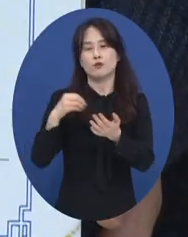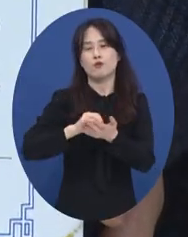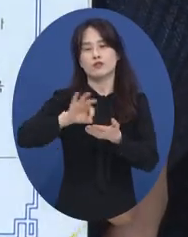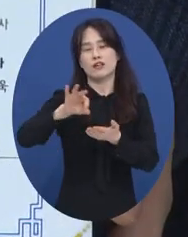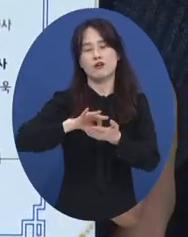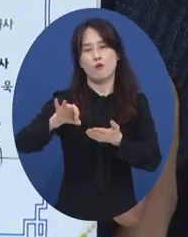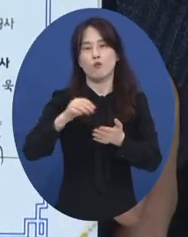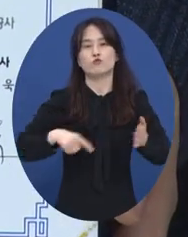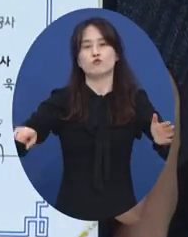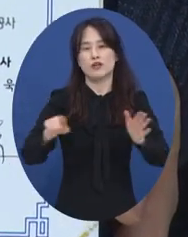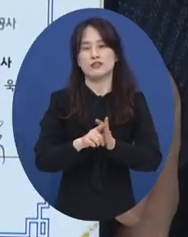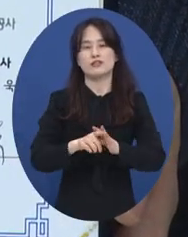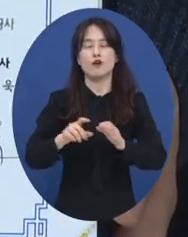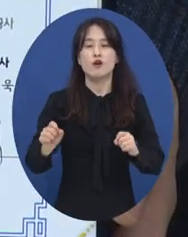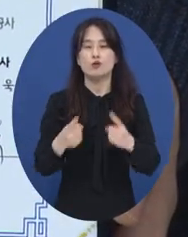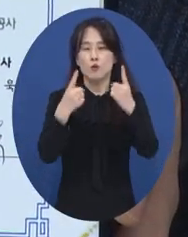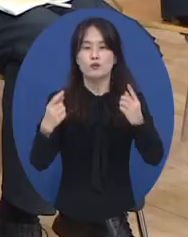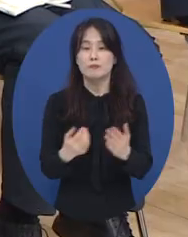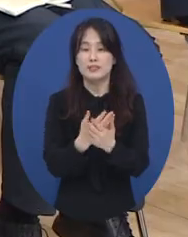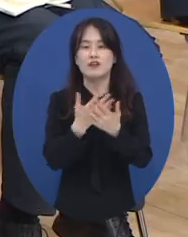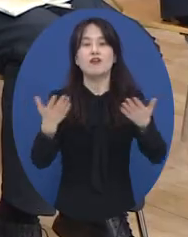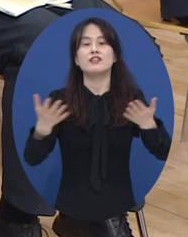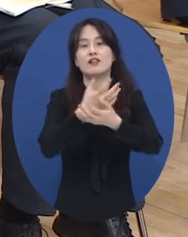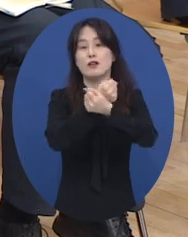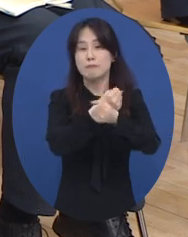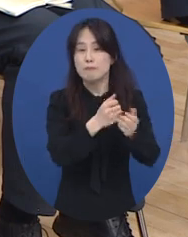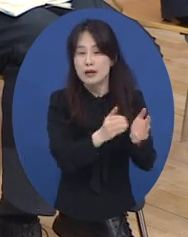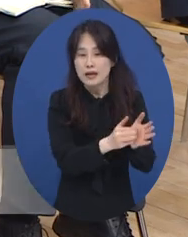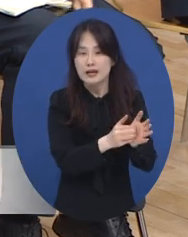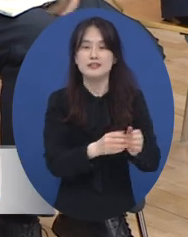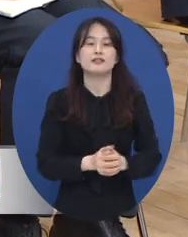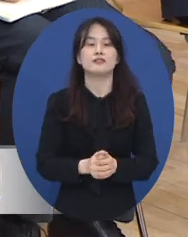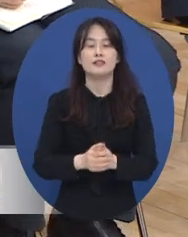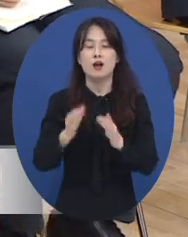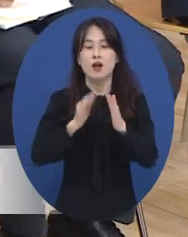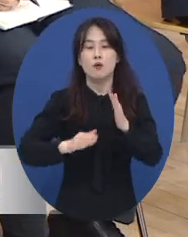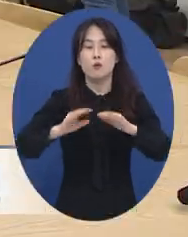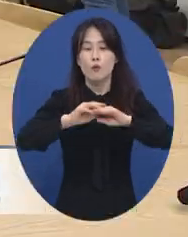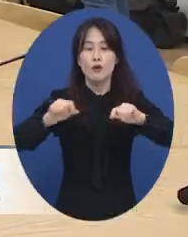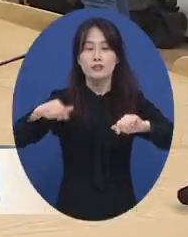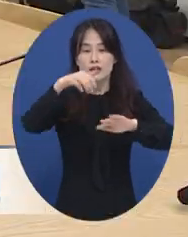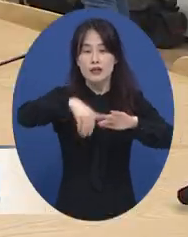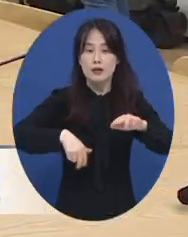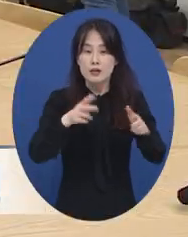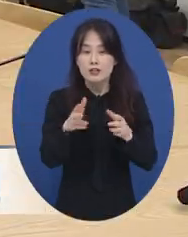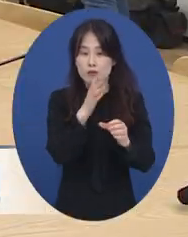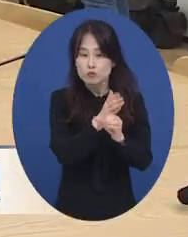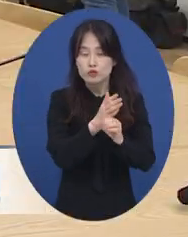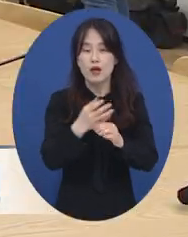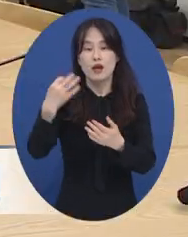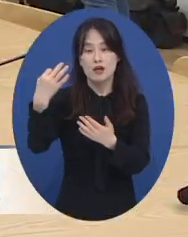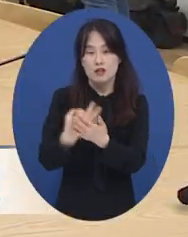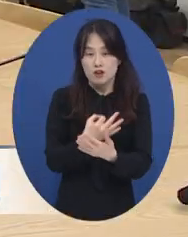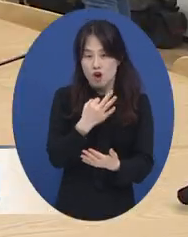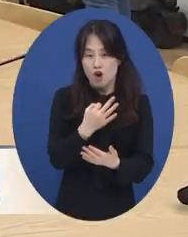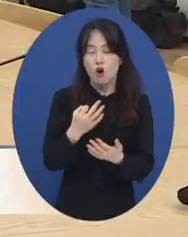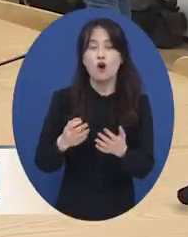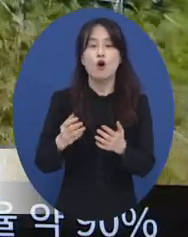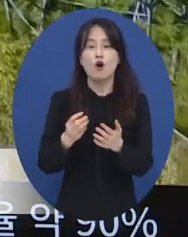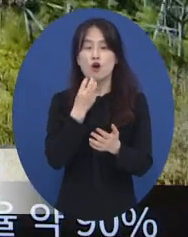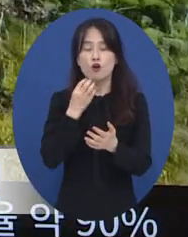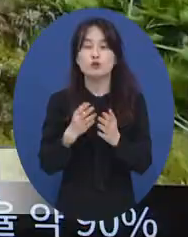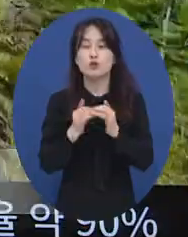위한 다산 신도시 지역 상생 업무 협약을 맺었습니다. 경기 지역 공공택지 개발 사업 중 개발 이익을